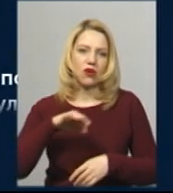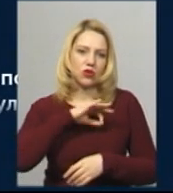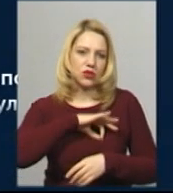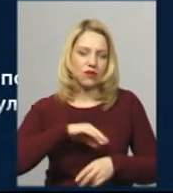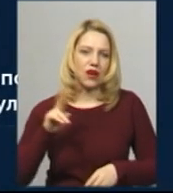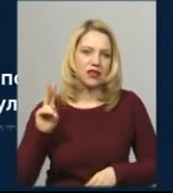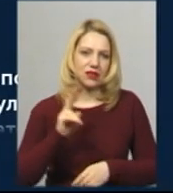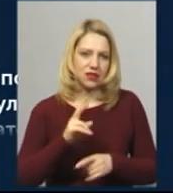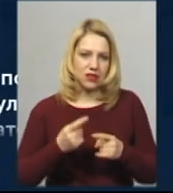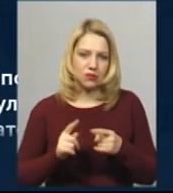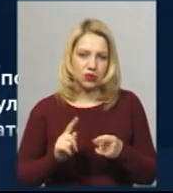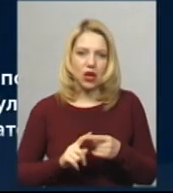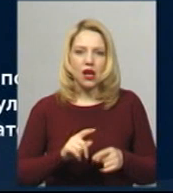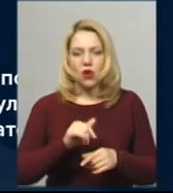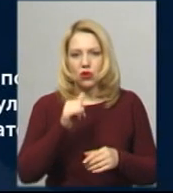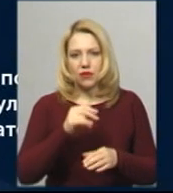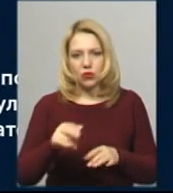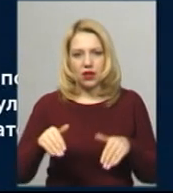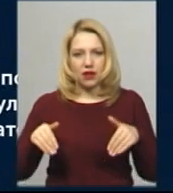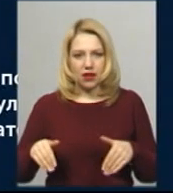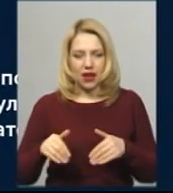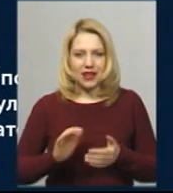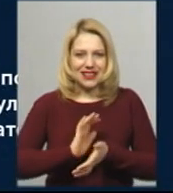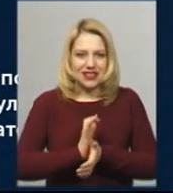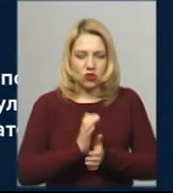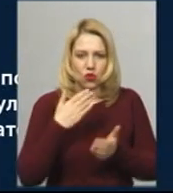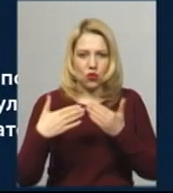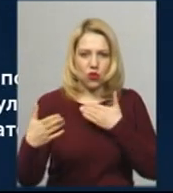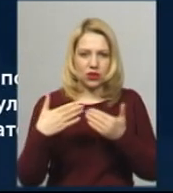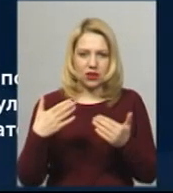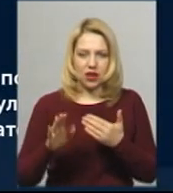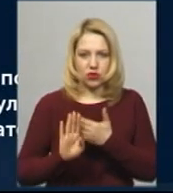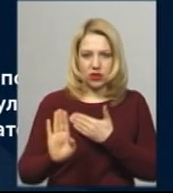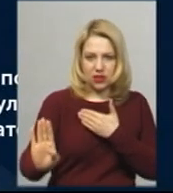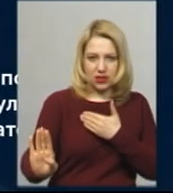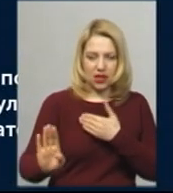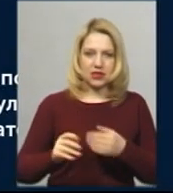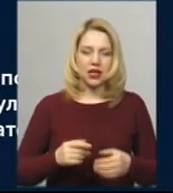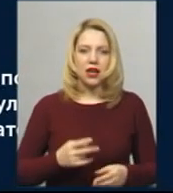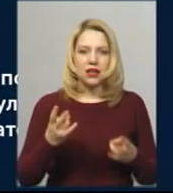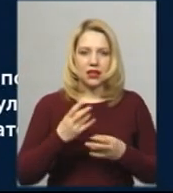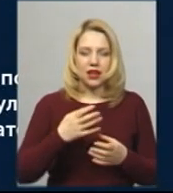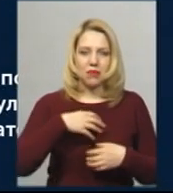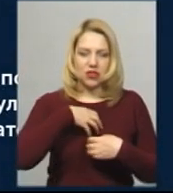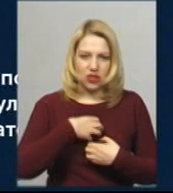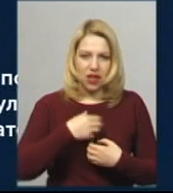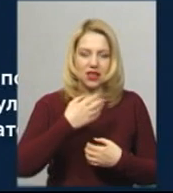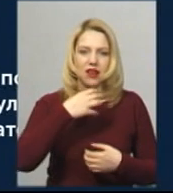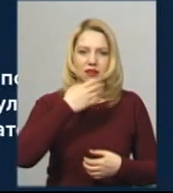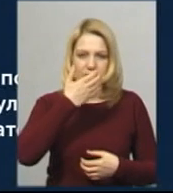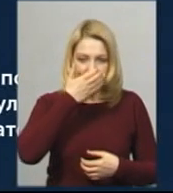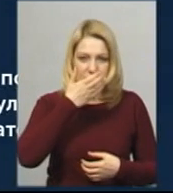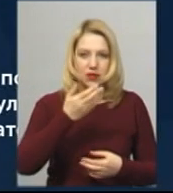транспортом. Уникайте тісного контакту та дотримуйтеся дистанцій в громадських місцях. Чихайте чи кашляйте, прикривши обличчя